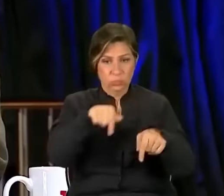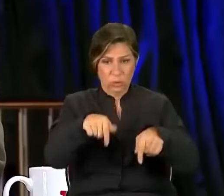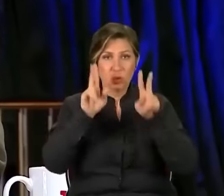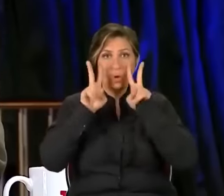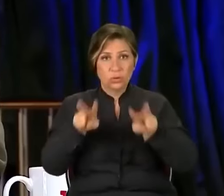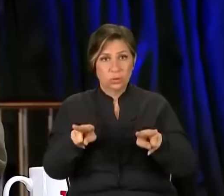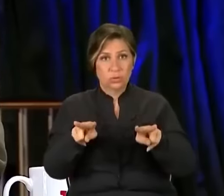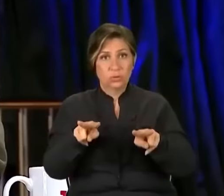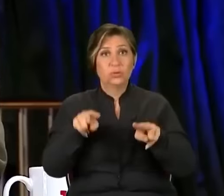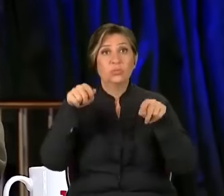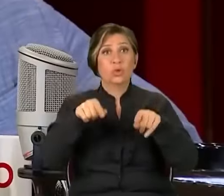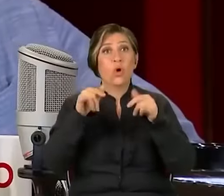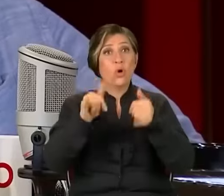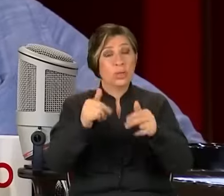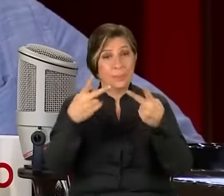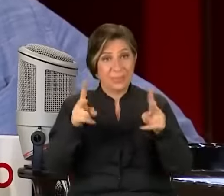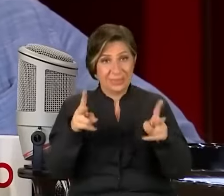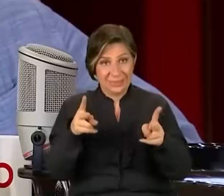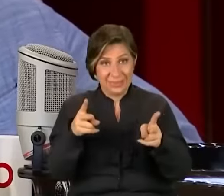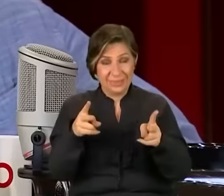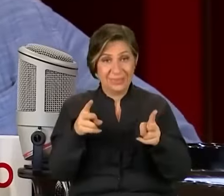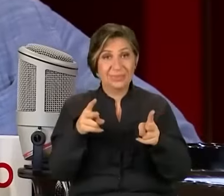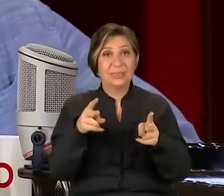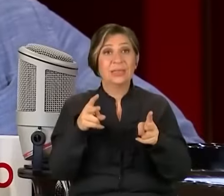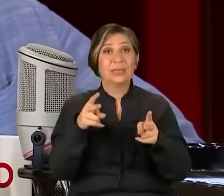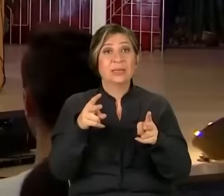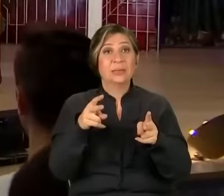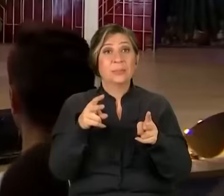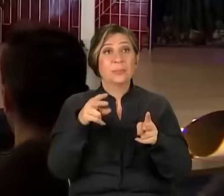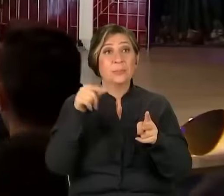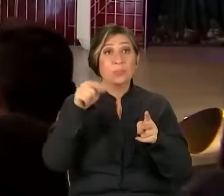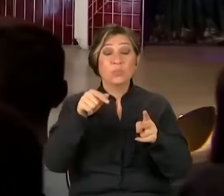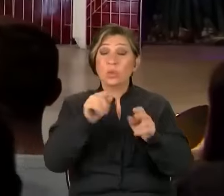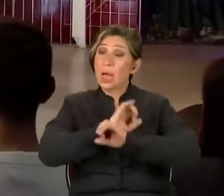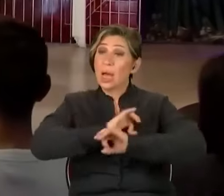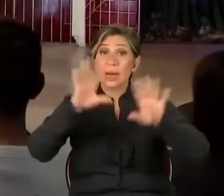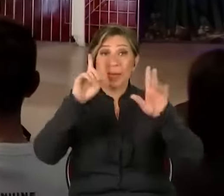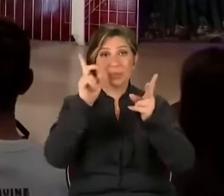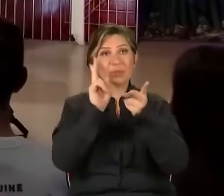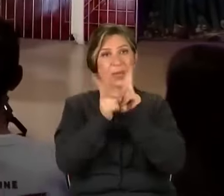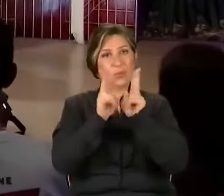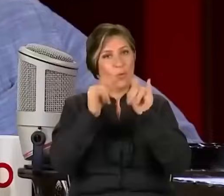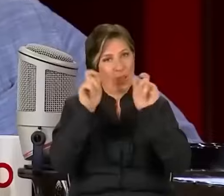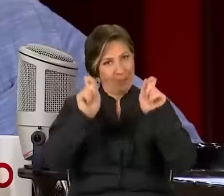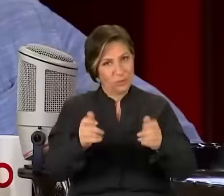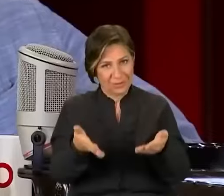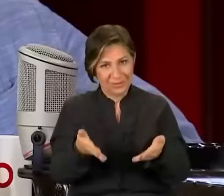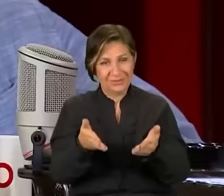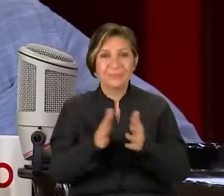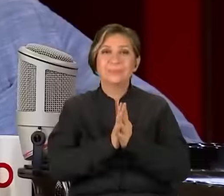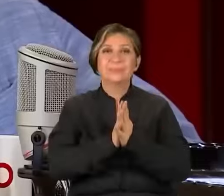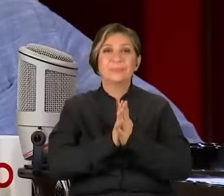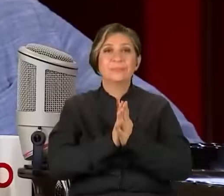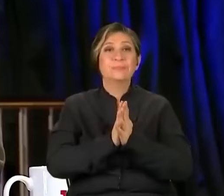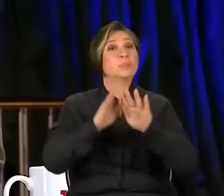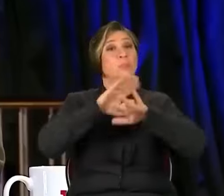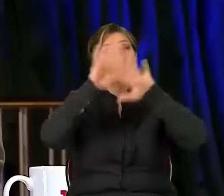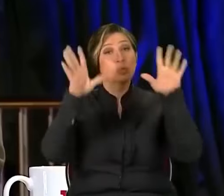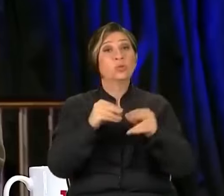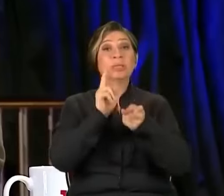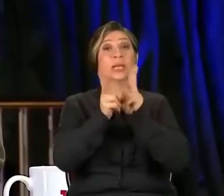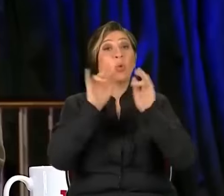burayı gördün. Var var. Aslında çok, artık var. Çok çok yani, şahane. Buraya da şahane bir iş yapacağız inşallah. Yani burada olabilir. Evet. Bütün